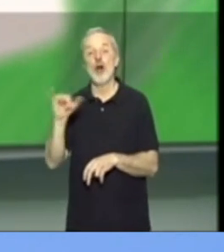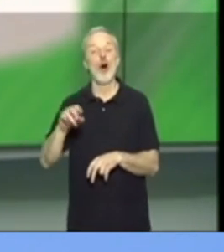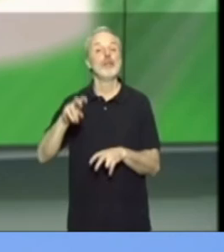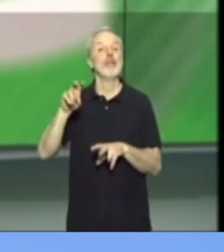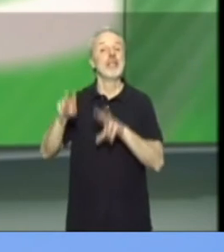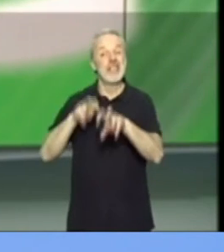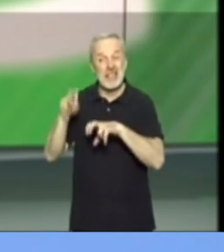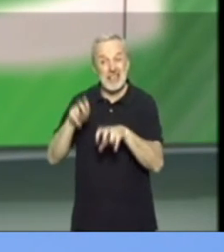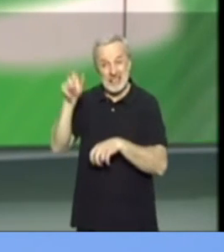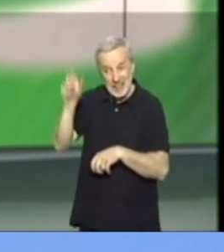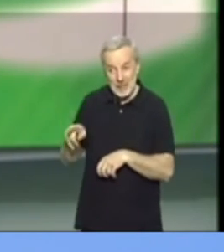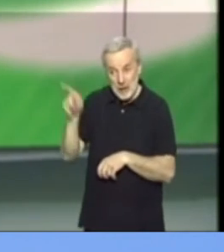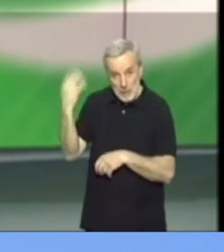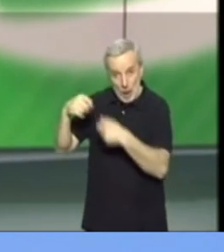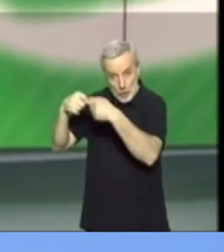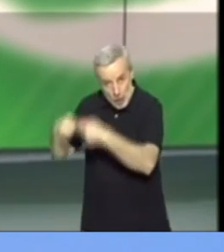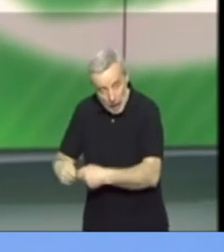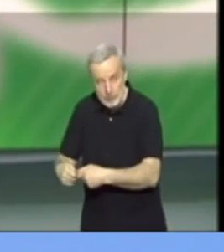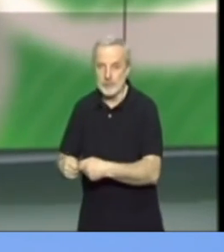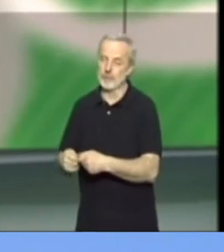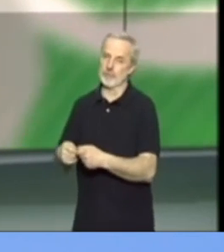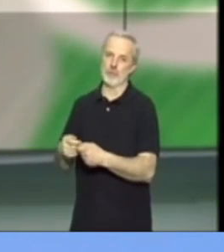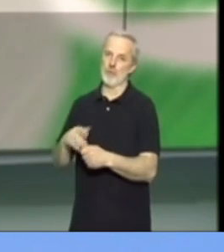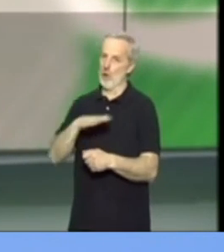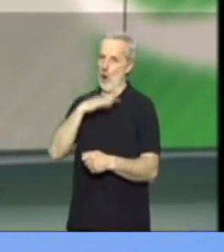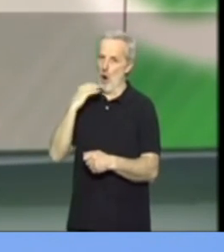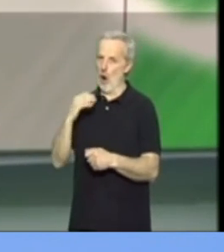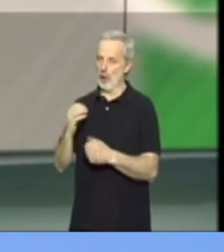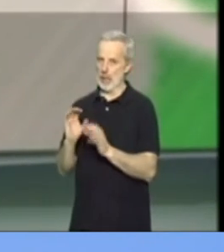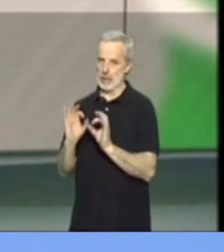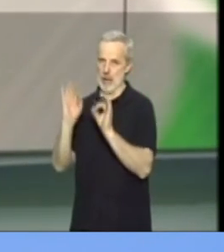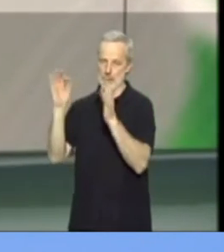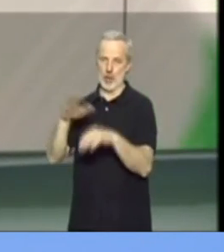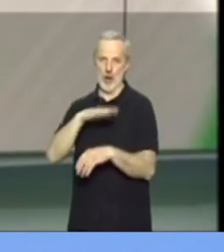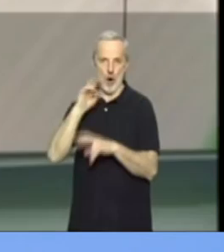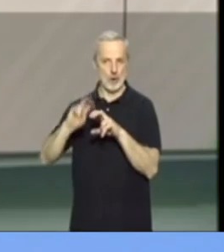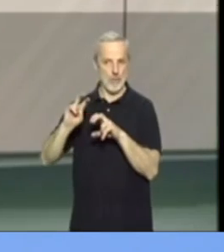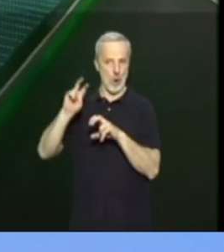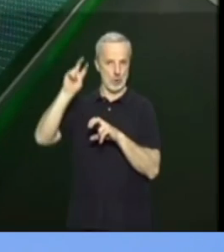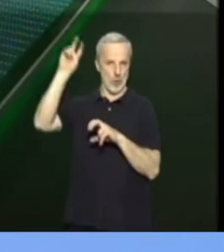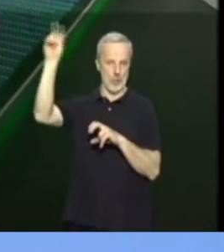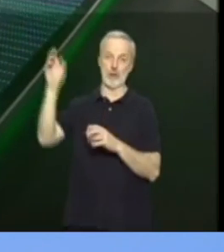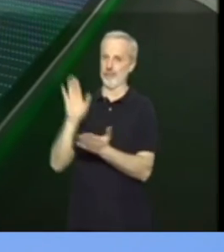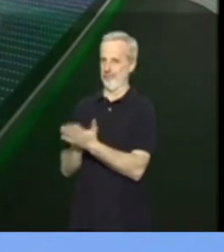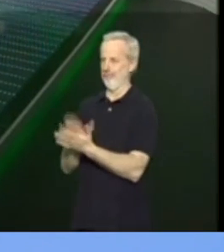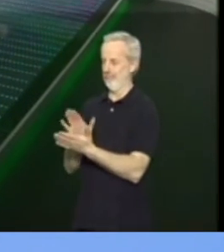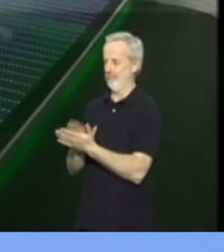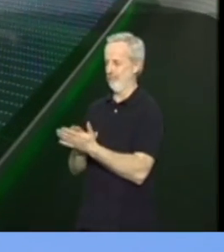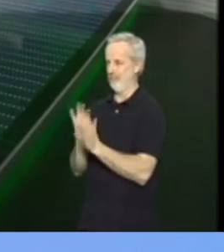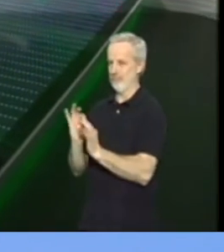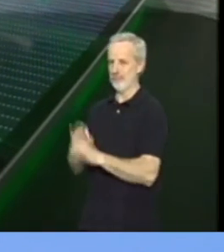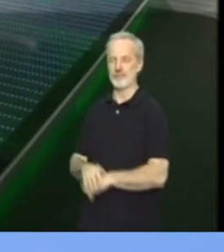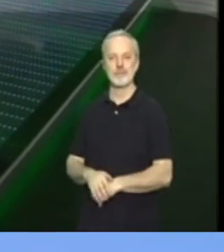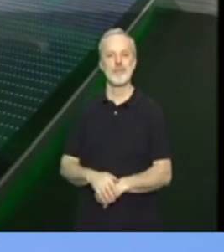závodníci, kteří jim prošli, by nebyli tam, kde jsou v mnohých případech. A myslím, že to je velmi dobře a já jen doufám, že nám to vydrží co